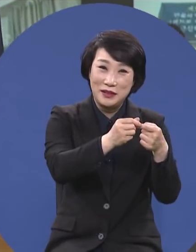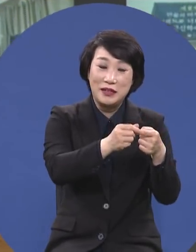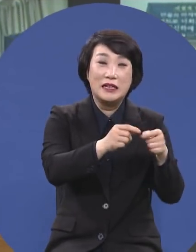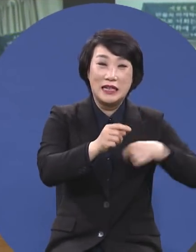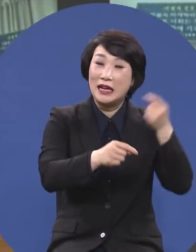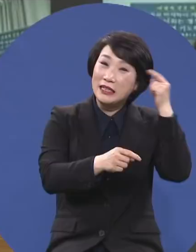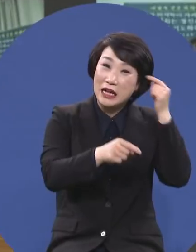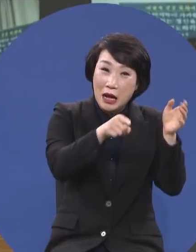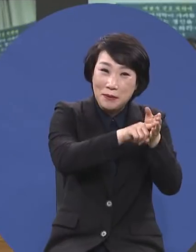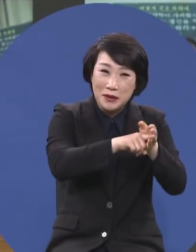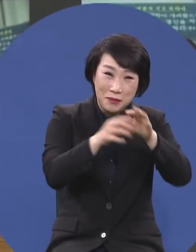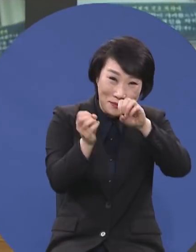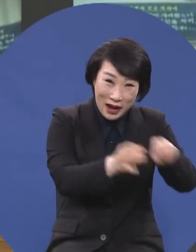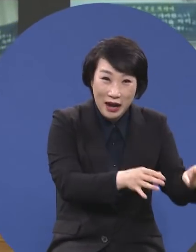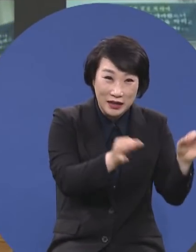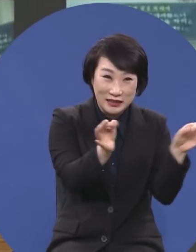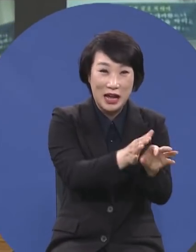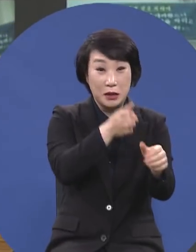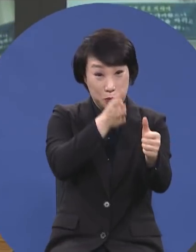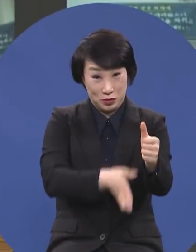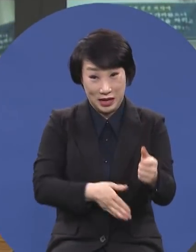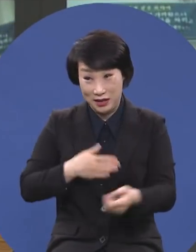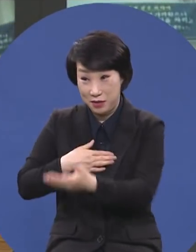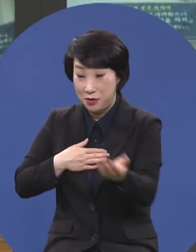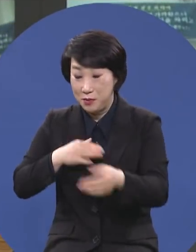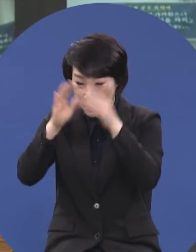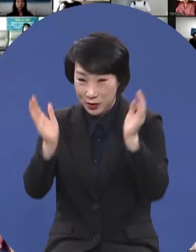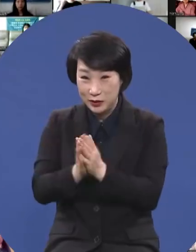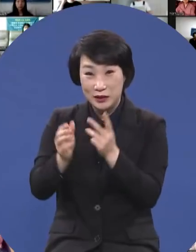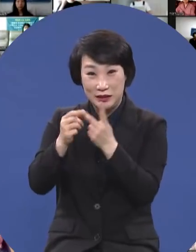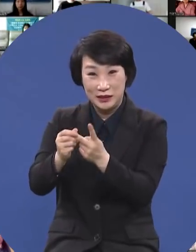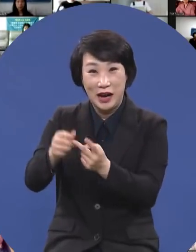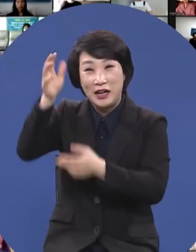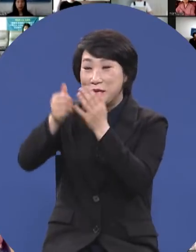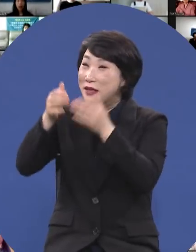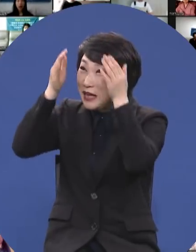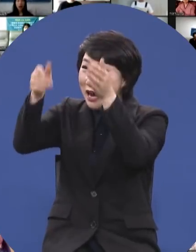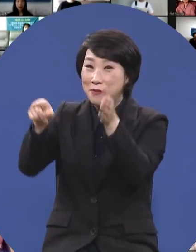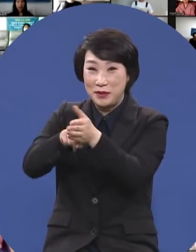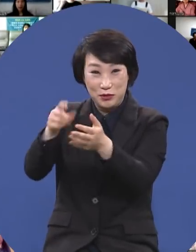여러분은 다 신앙의 믿음으로 충만하기를 주님의 이름으로 축원합니다.